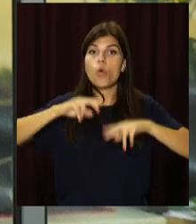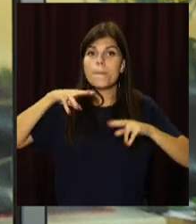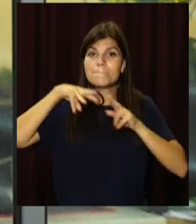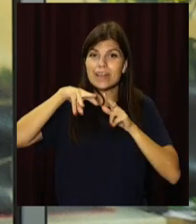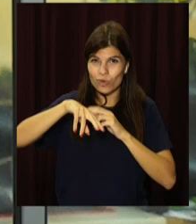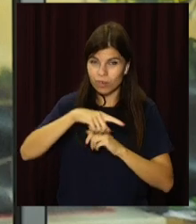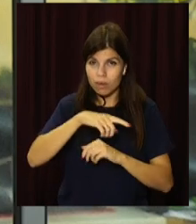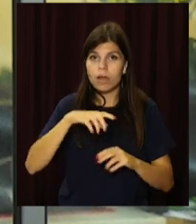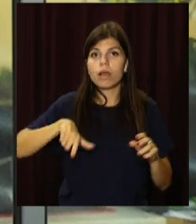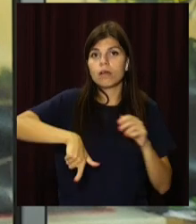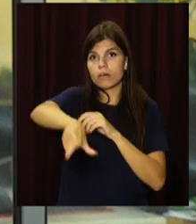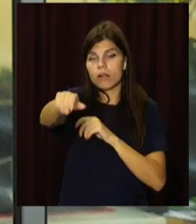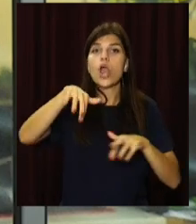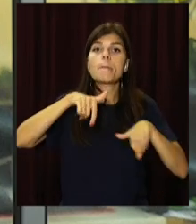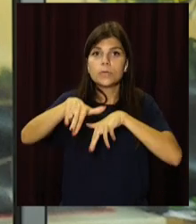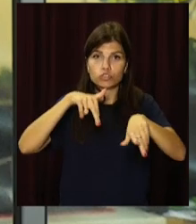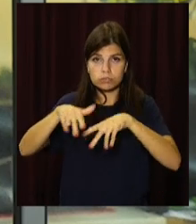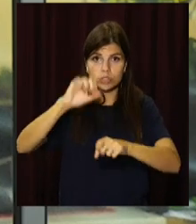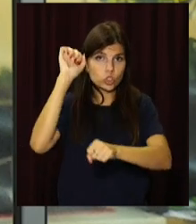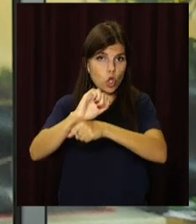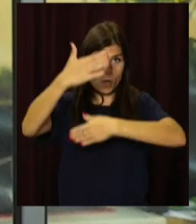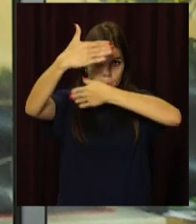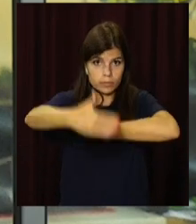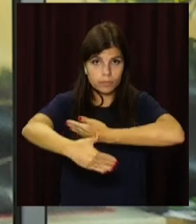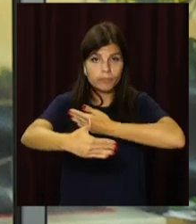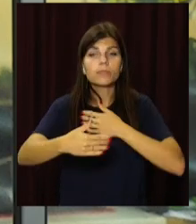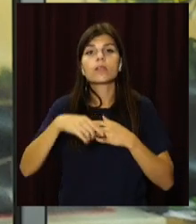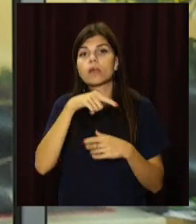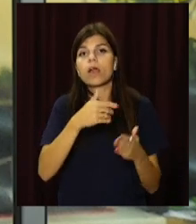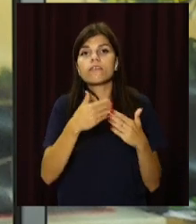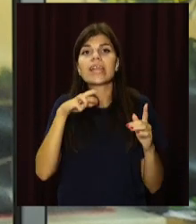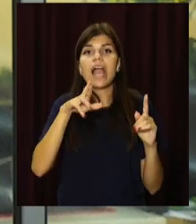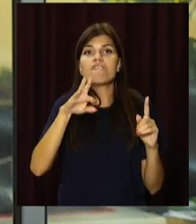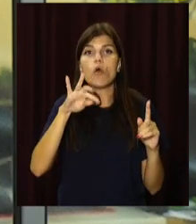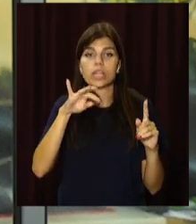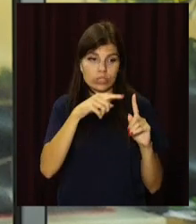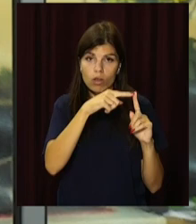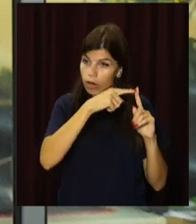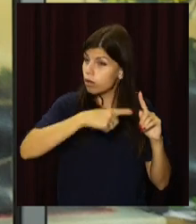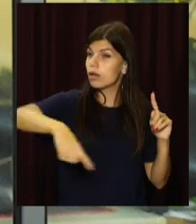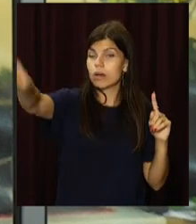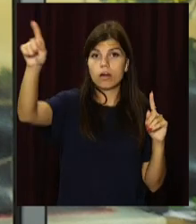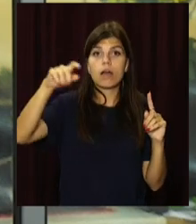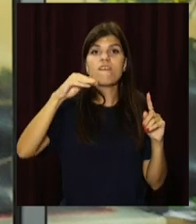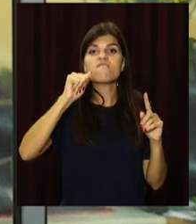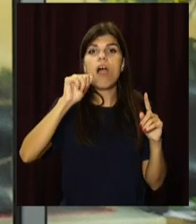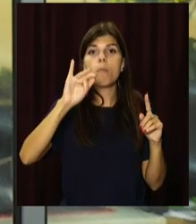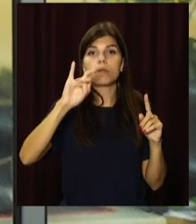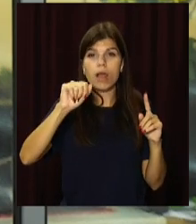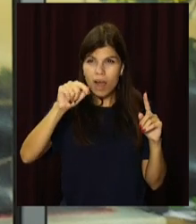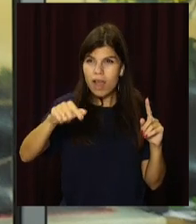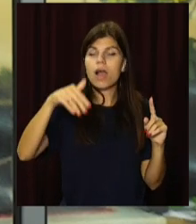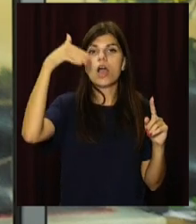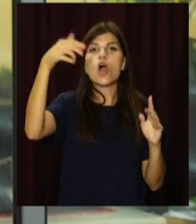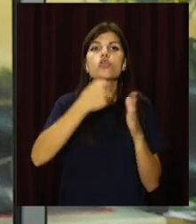метро перекриють проїзну та пішохідну частину у середмісті. Від проспекту Яворницького та вулиці Андрія Фабра до